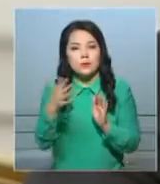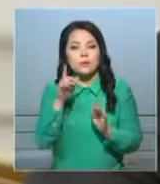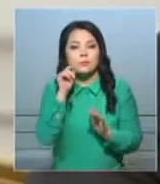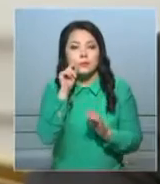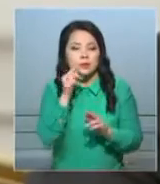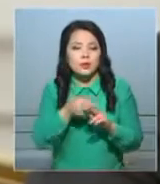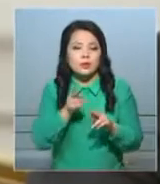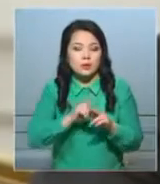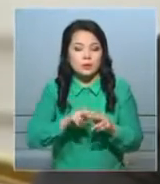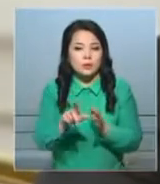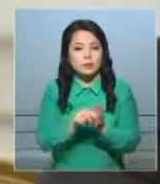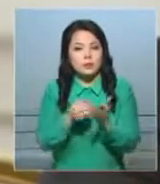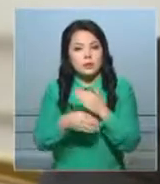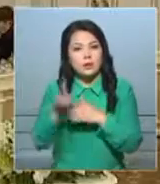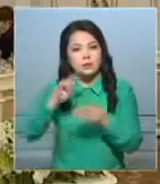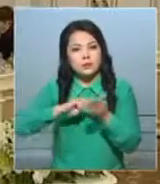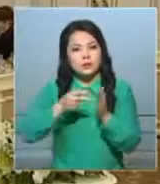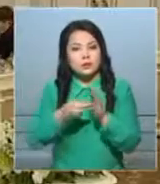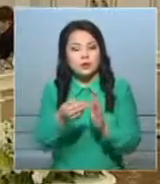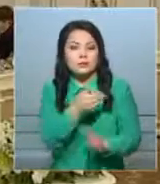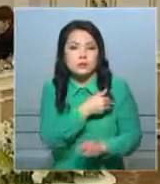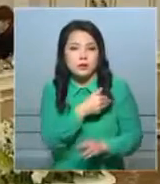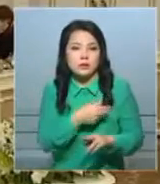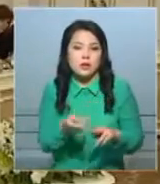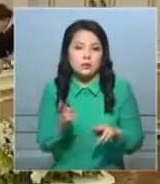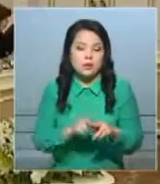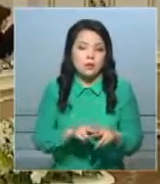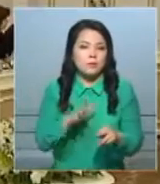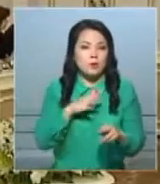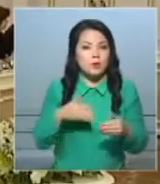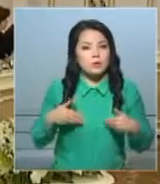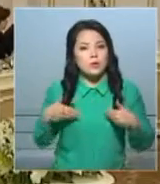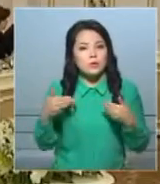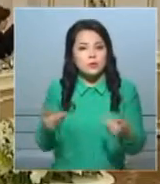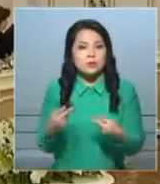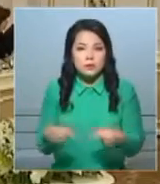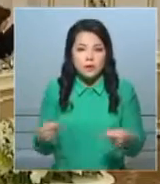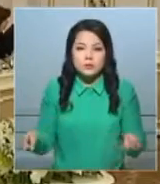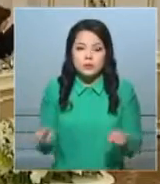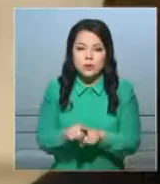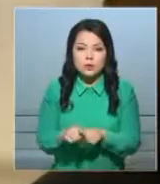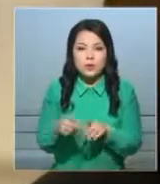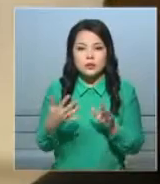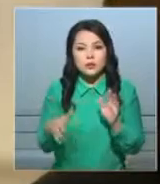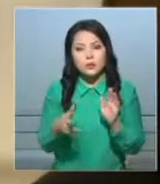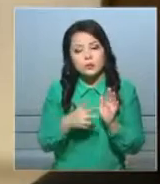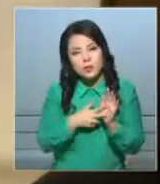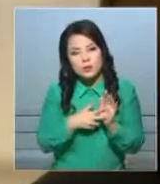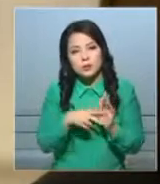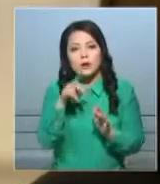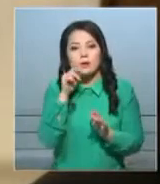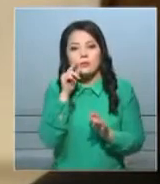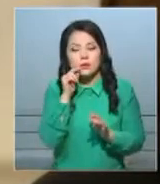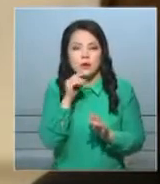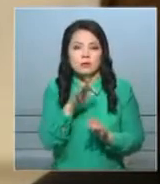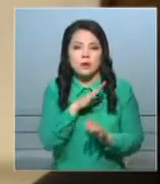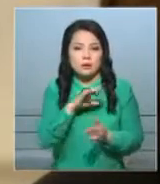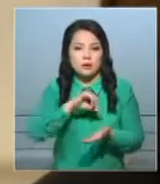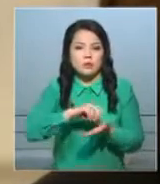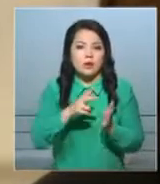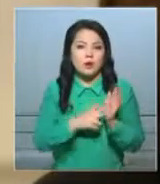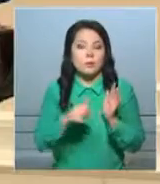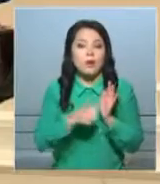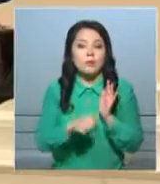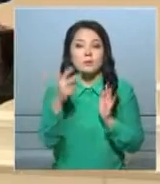Бұл экономикалық тұрғыда өте тиімді болары сөзсіз. Ал қалған ұсыныстар бойынша әйелдер 58, ал еркектер 63 жастан